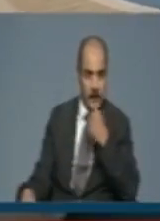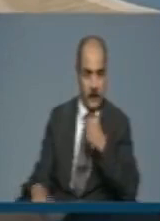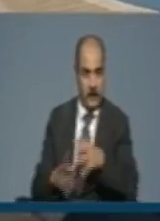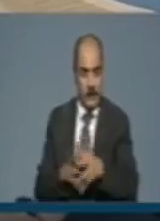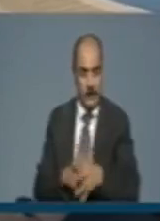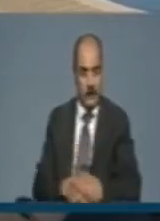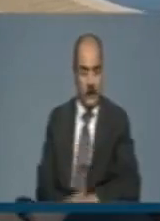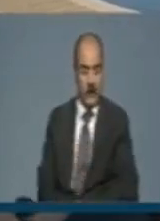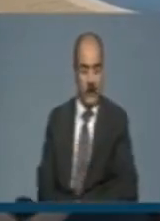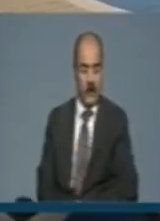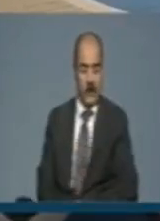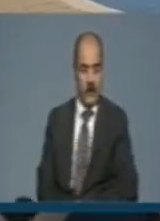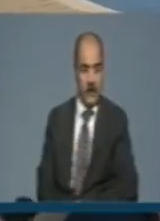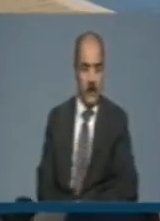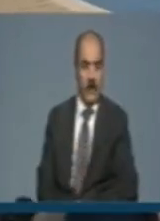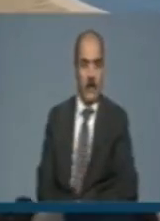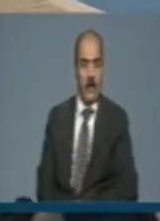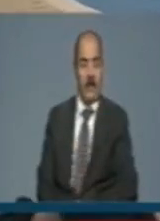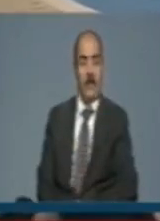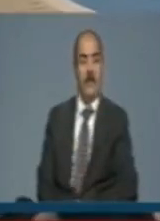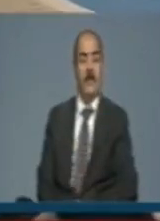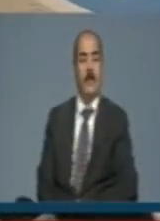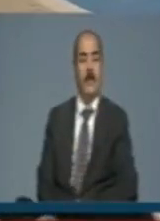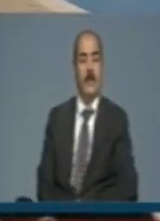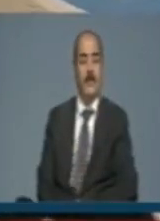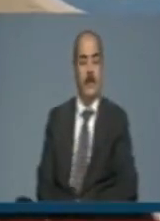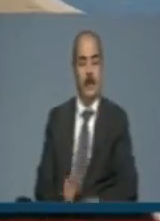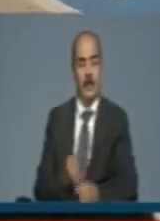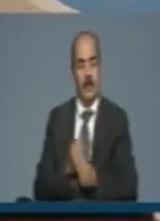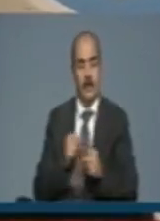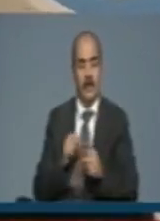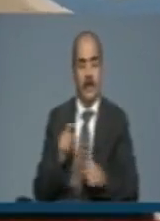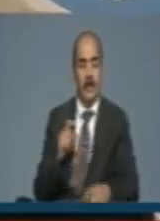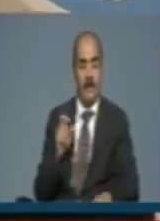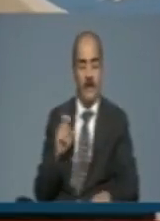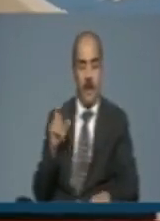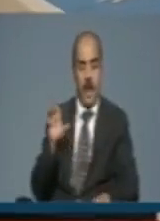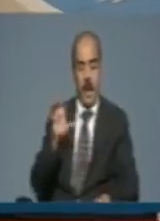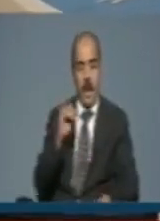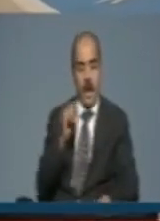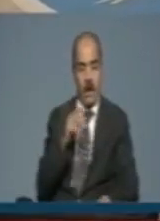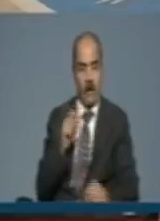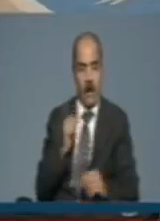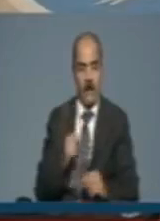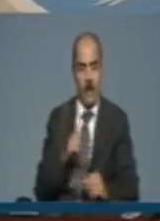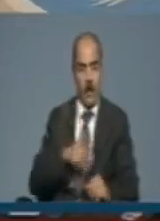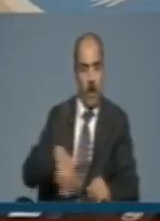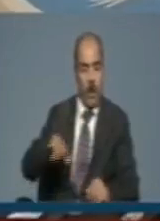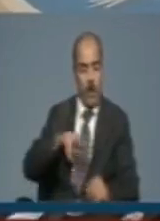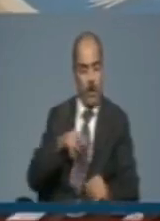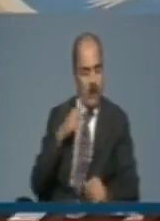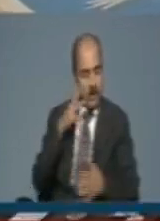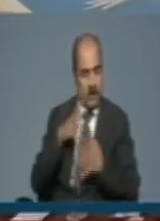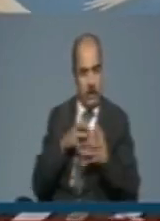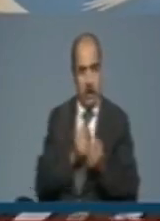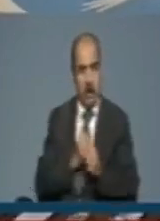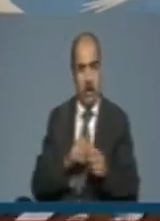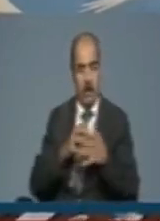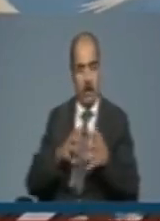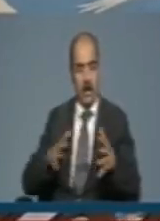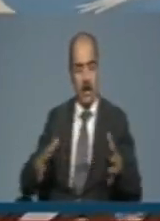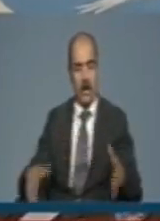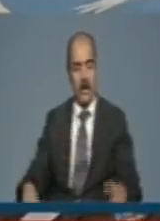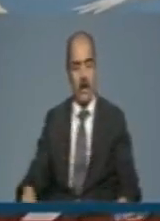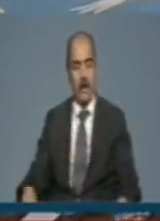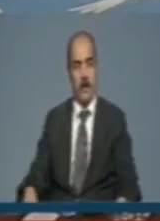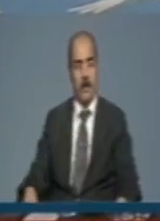colpito منها. il mondo musulmano più di quanto abbia colpito الإرهاب l'Occidente. احتاج العالم الإسلامي واحتاج منطقة الشرق الأوسط بالتالي. Nel tempo hanno di